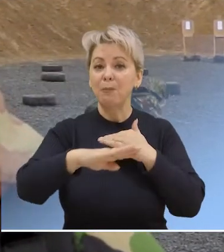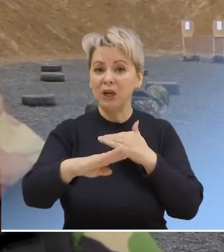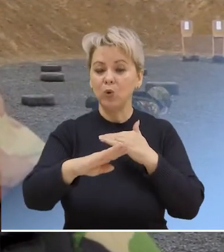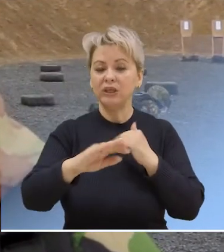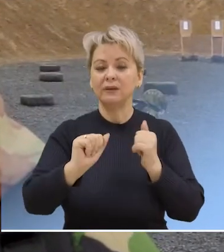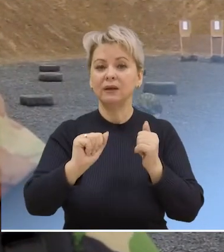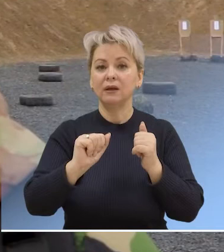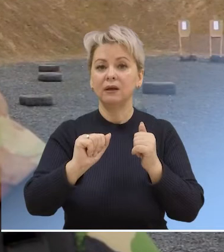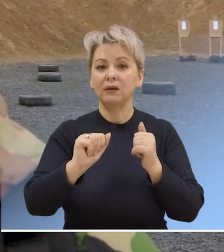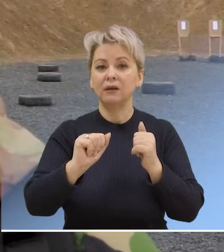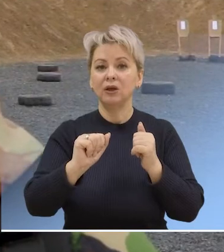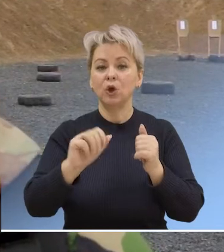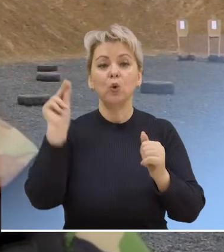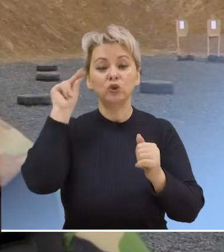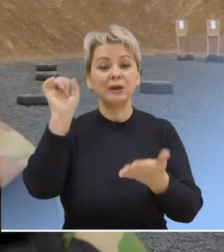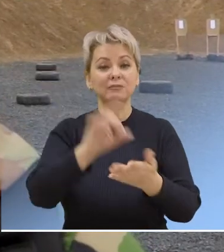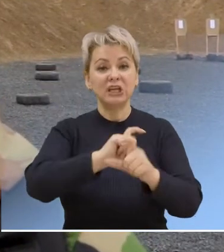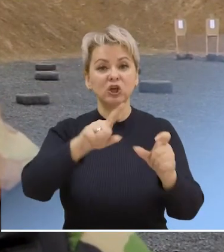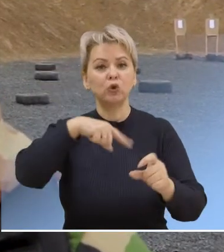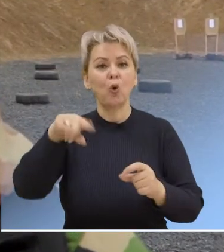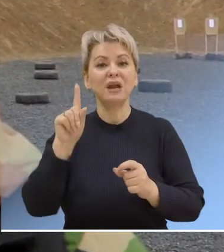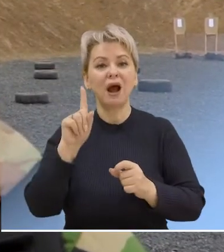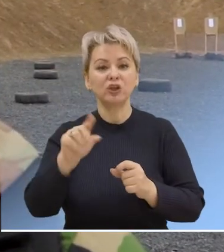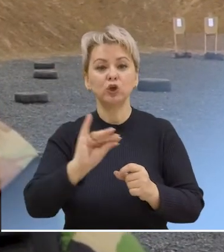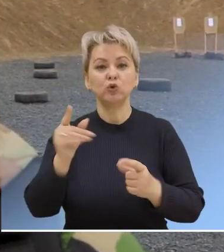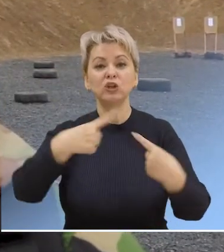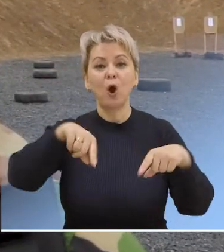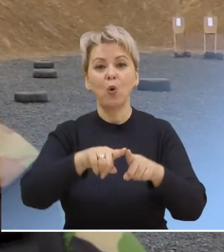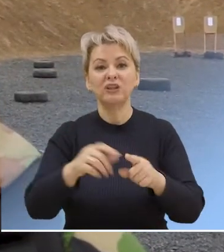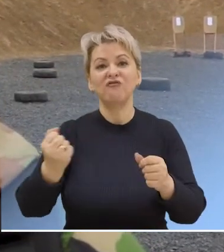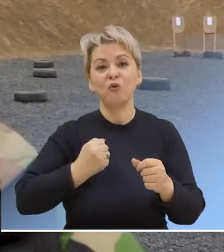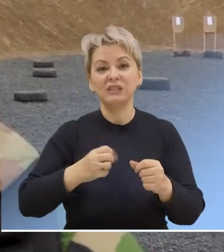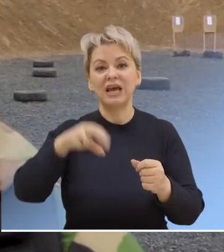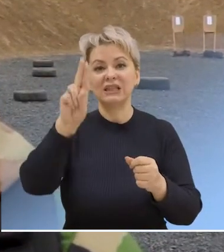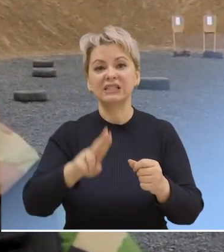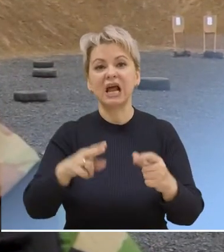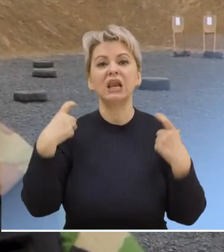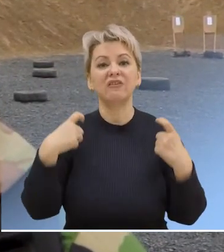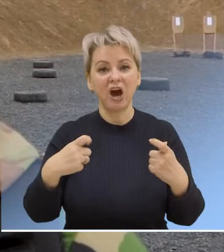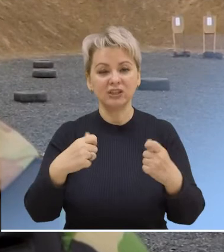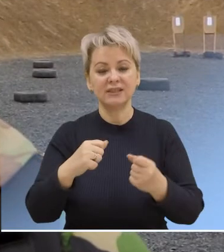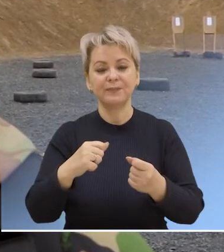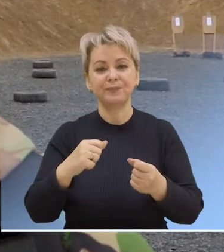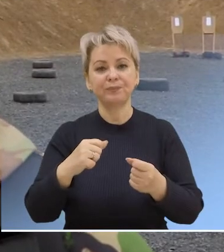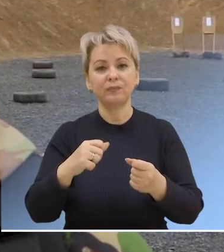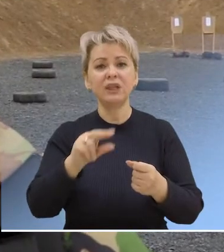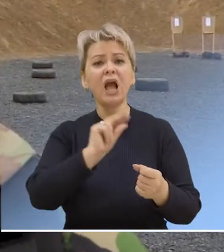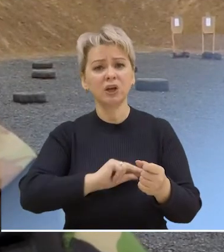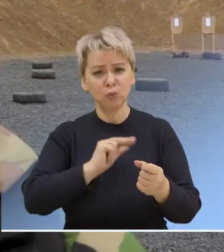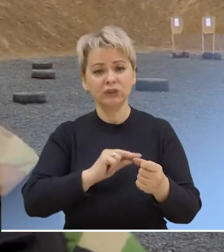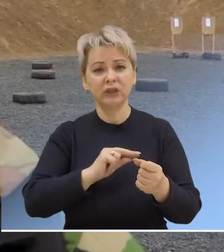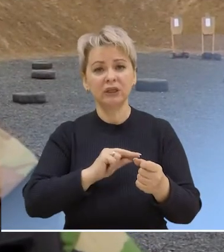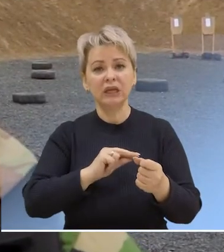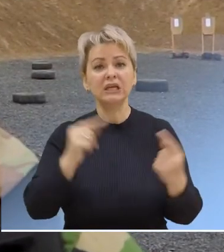полигоне учебного центра номер 1 Южного округа войск Национальной гвардии.